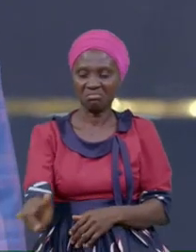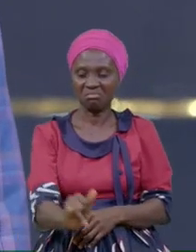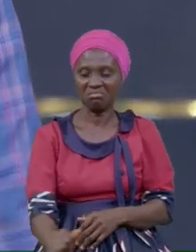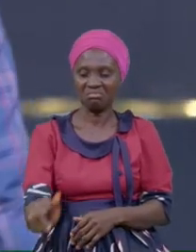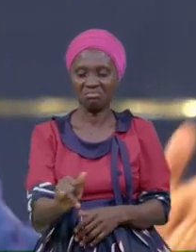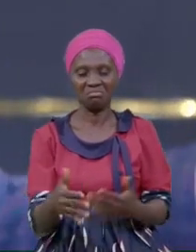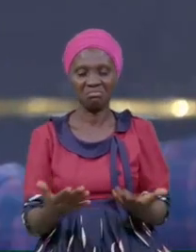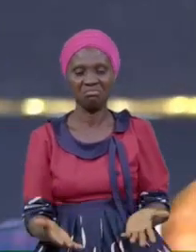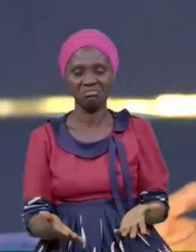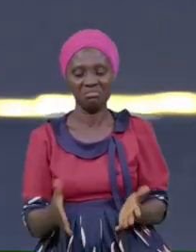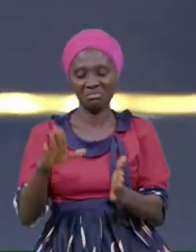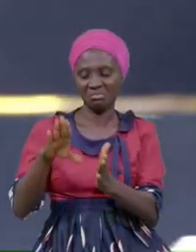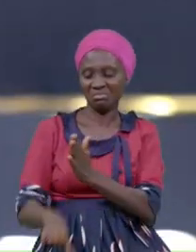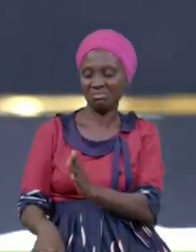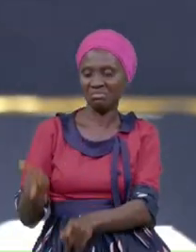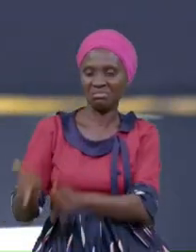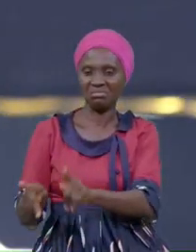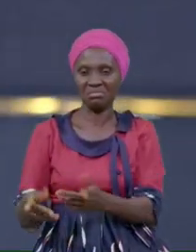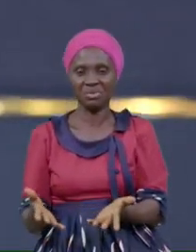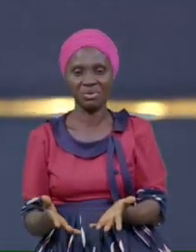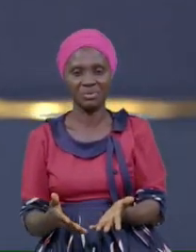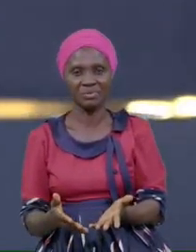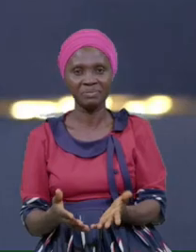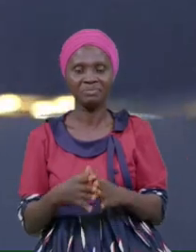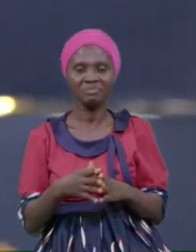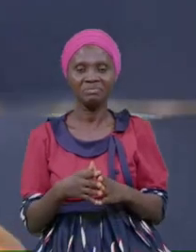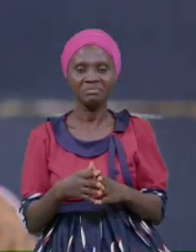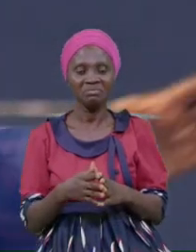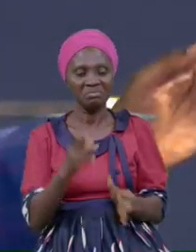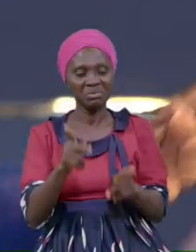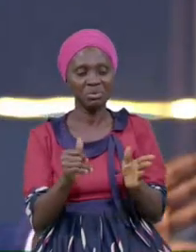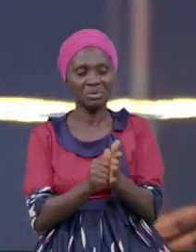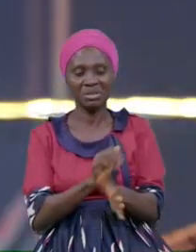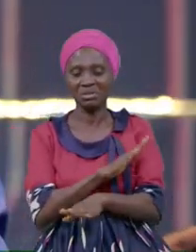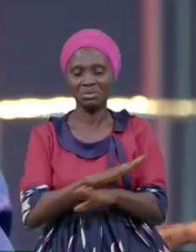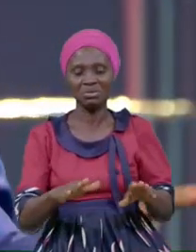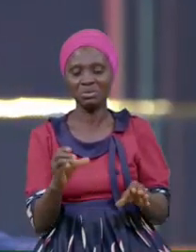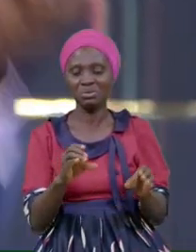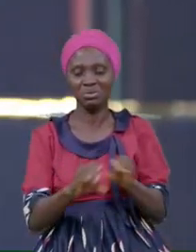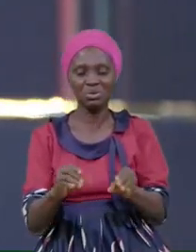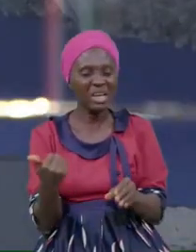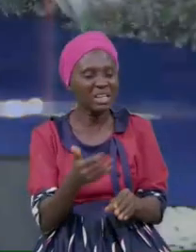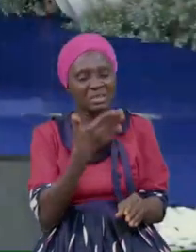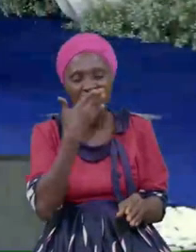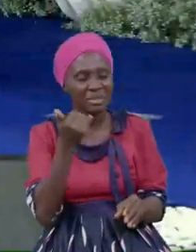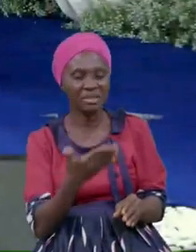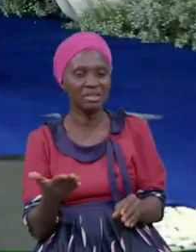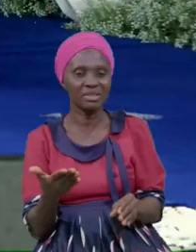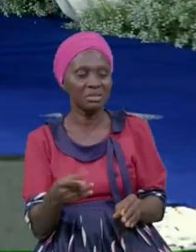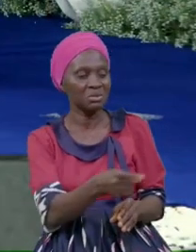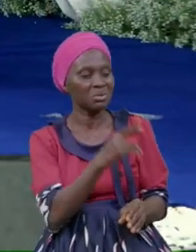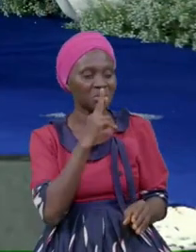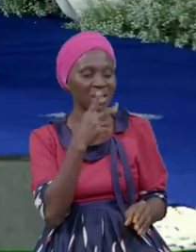Il déambule comme toute autre personne. Ne lui parle pas. Et il fait partie des gens ordinaires.